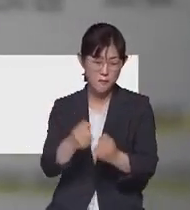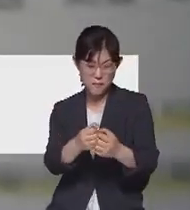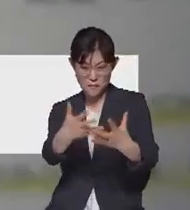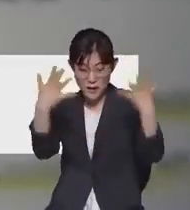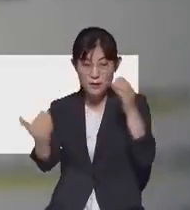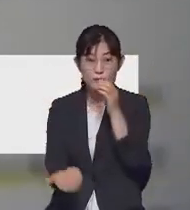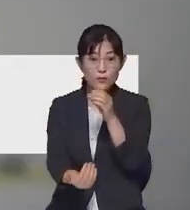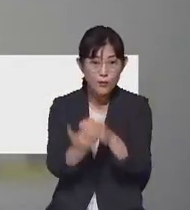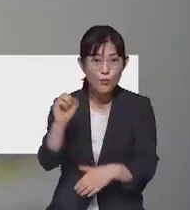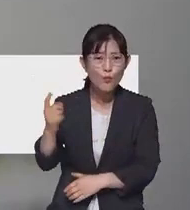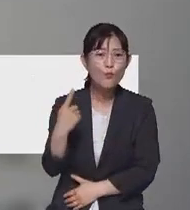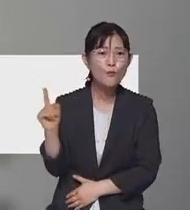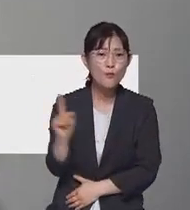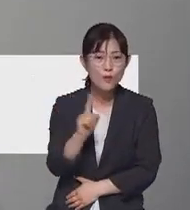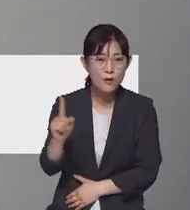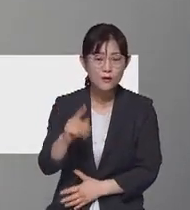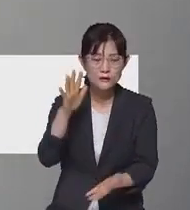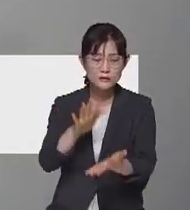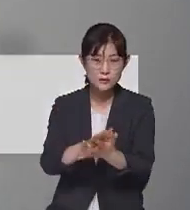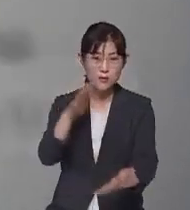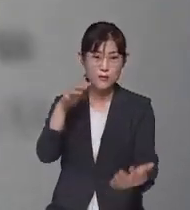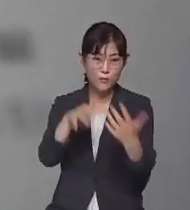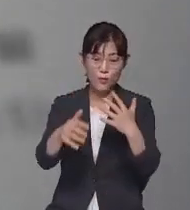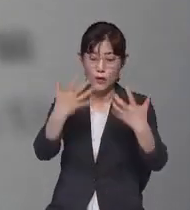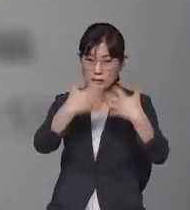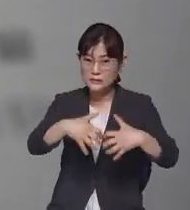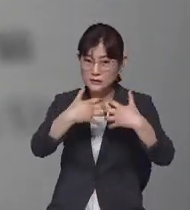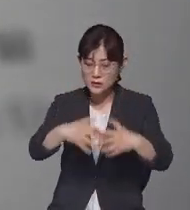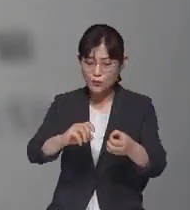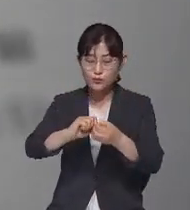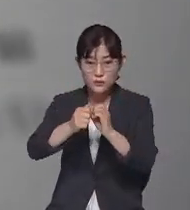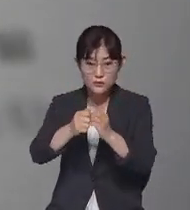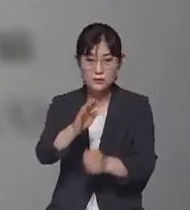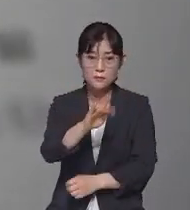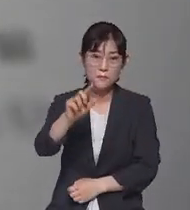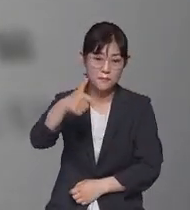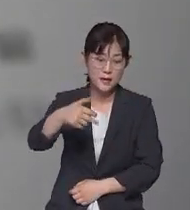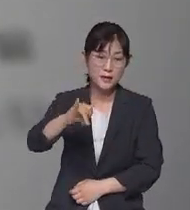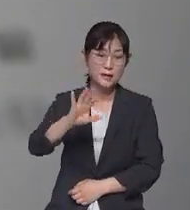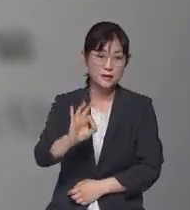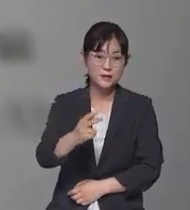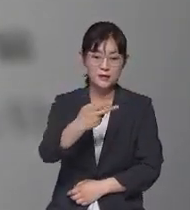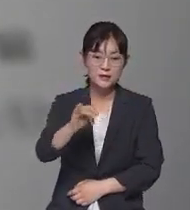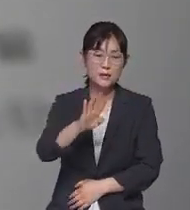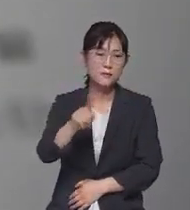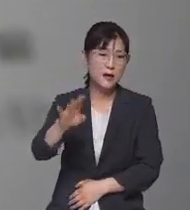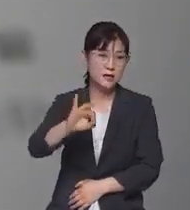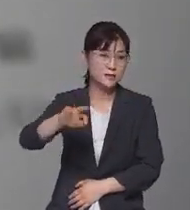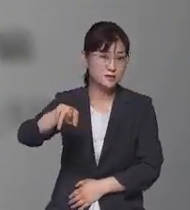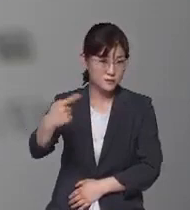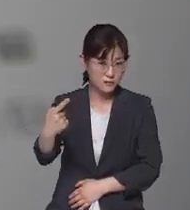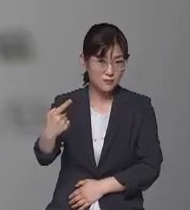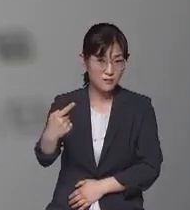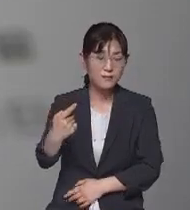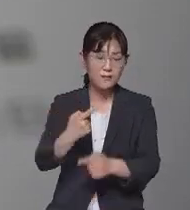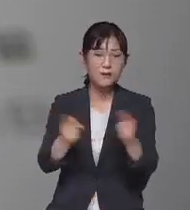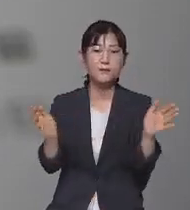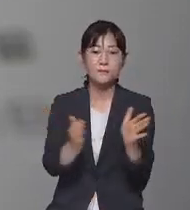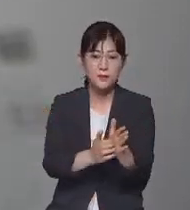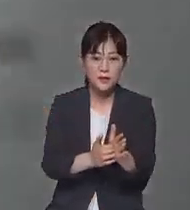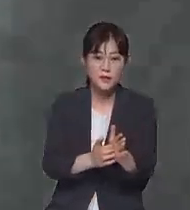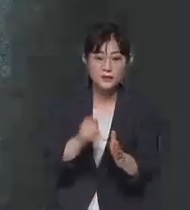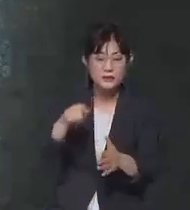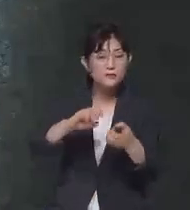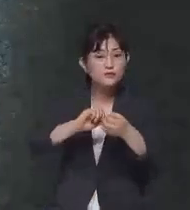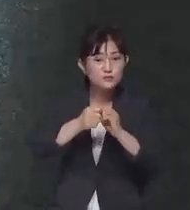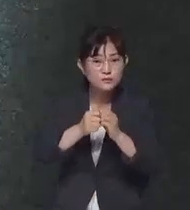원인을 당시 폭발했던 열 교환기의 부품 중 하나인 백킹 디바이스 결함으로 봤습니다 백킹